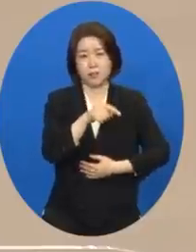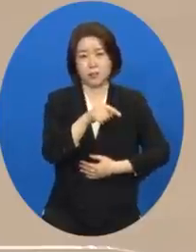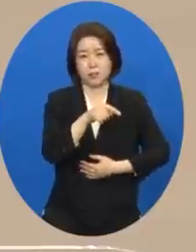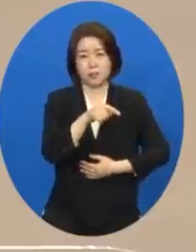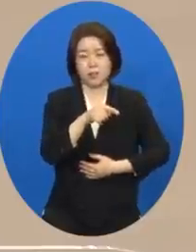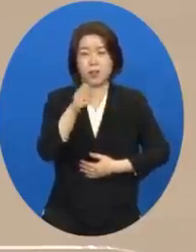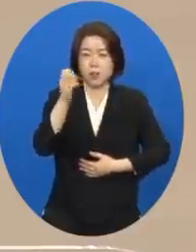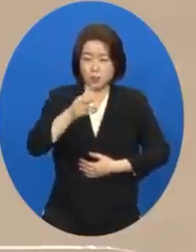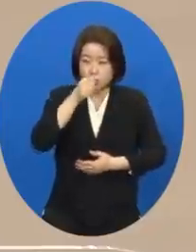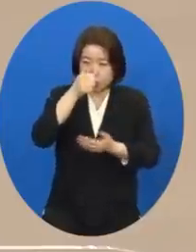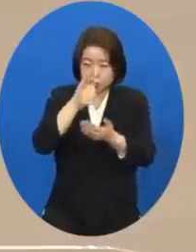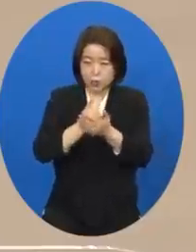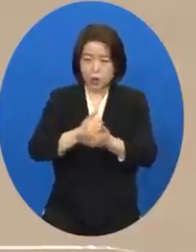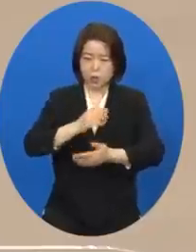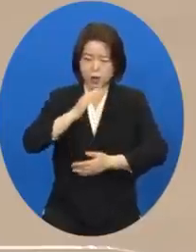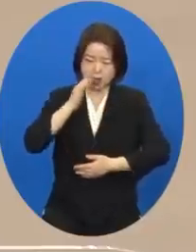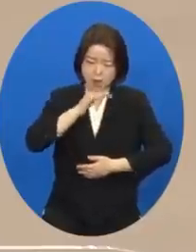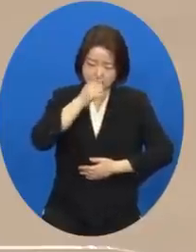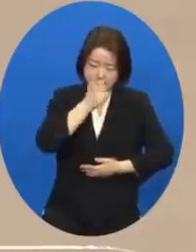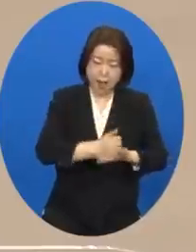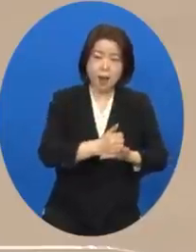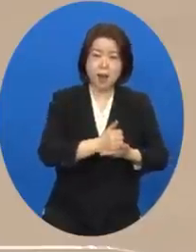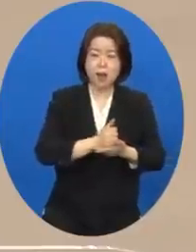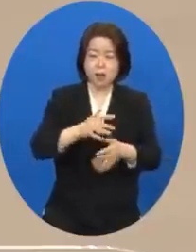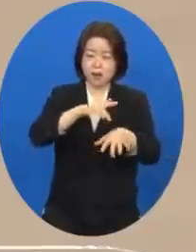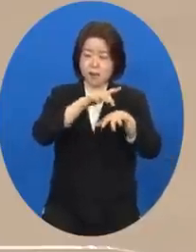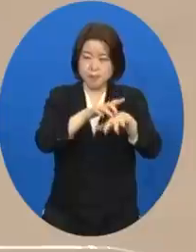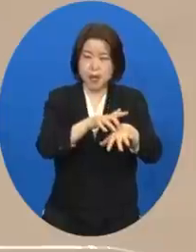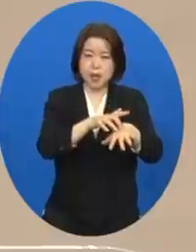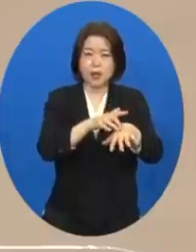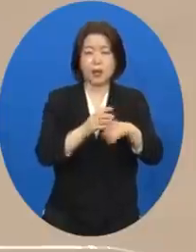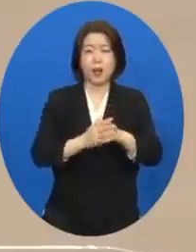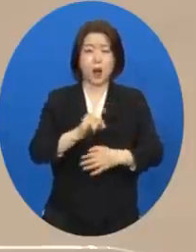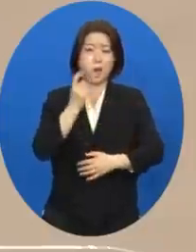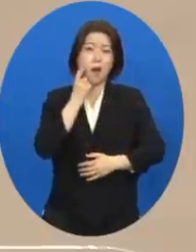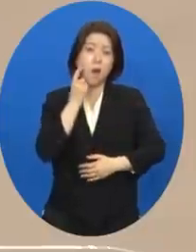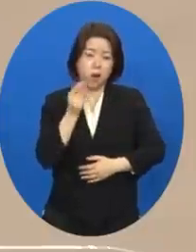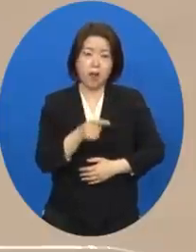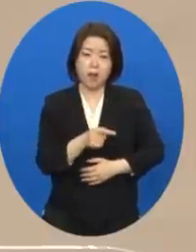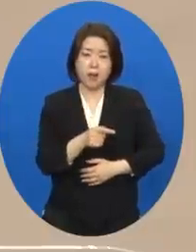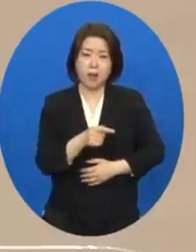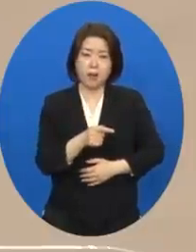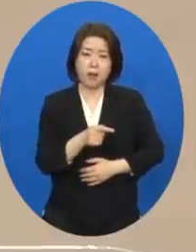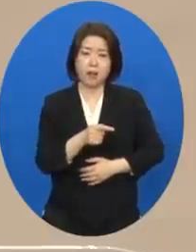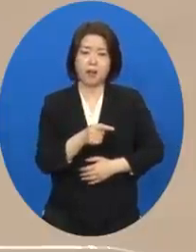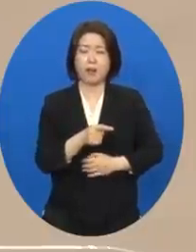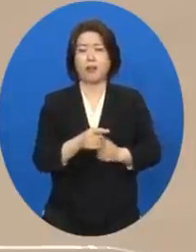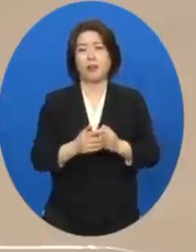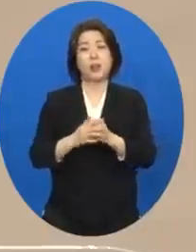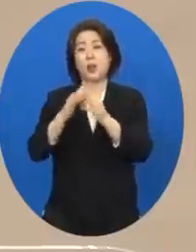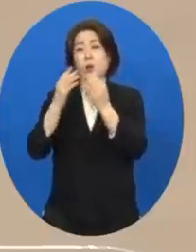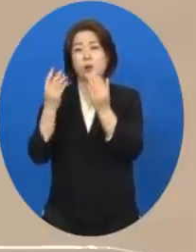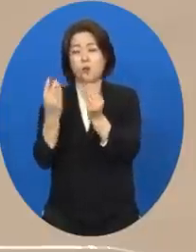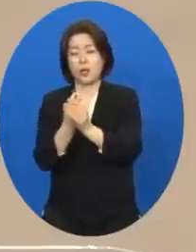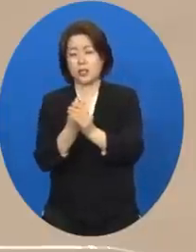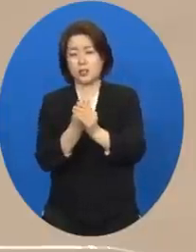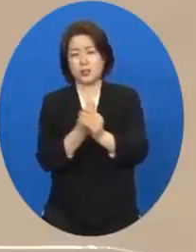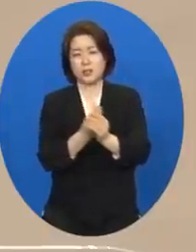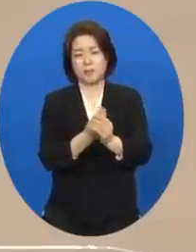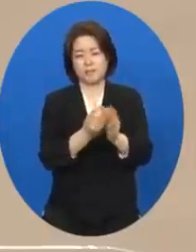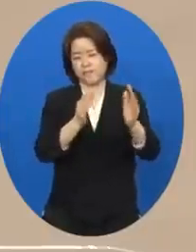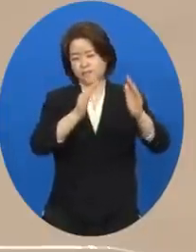죄와 악과 마귀와 거지 지 만드니까 얻고자